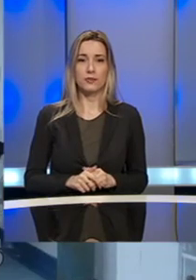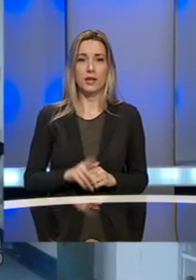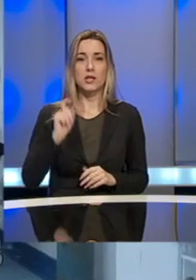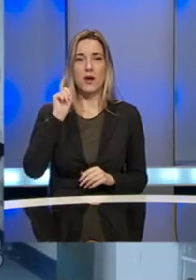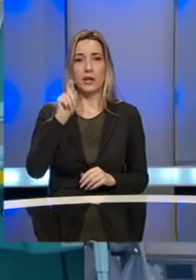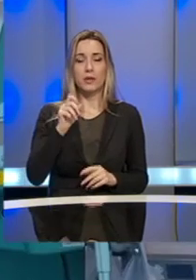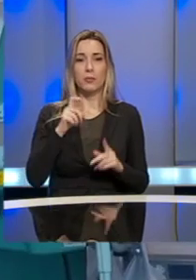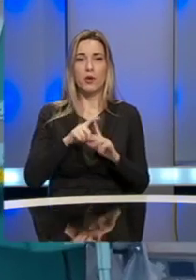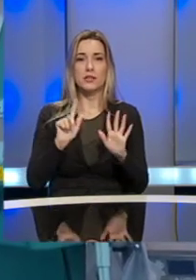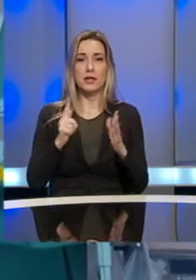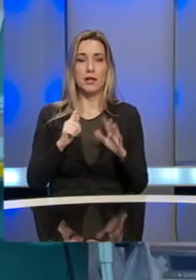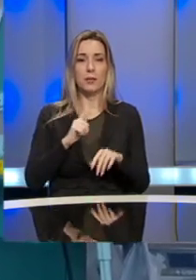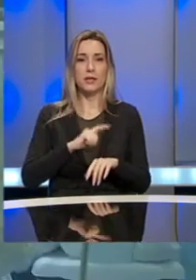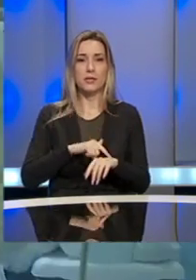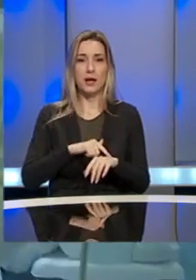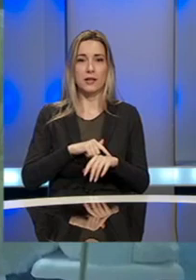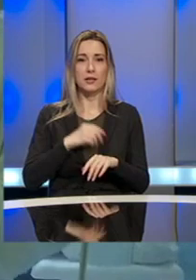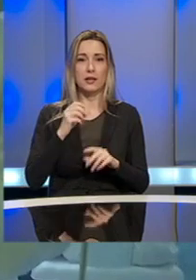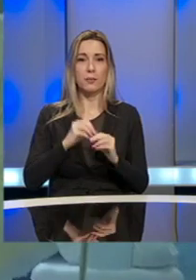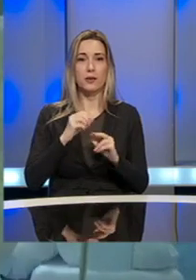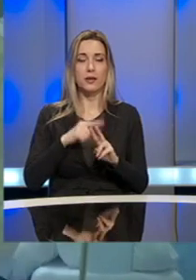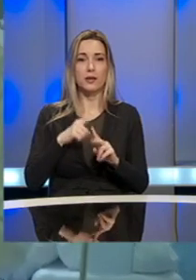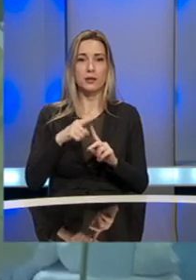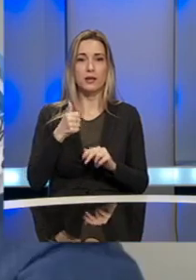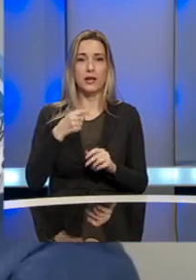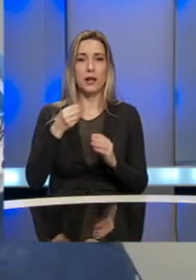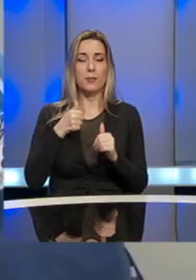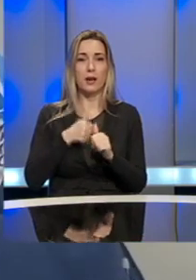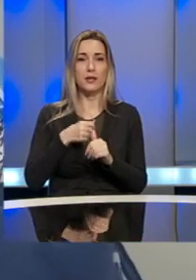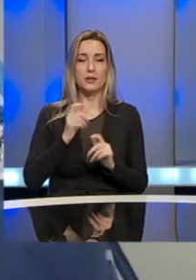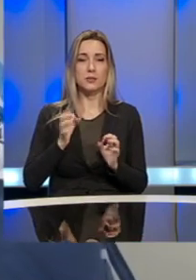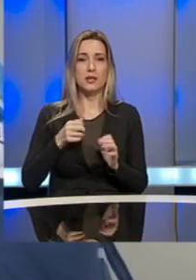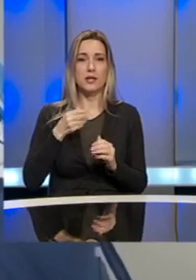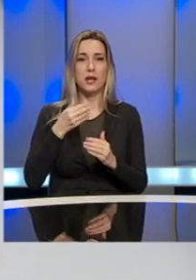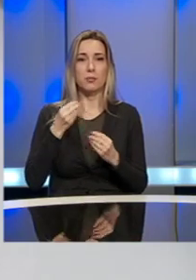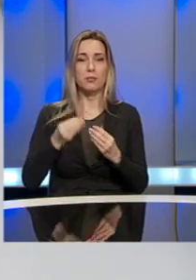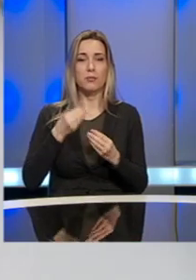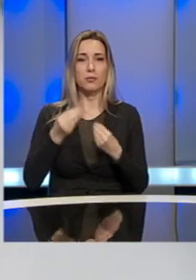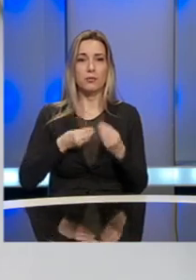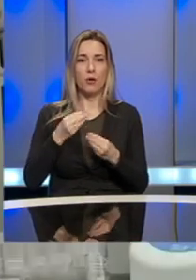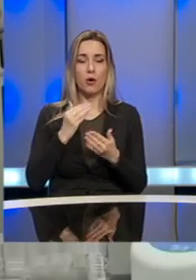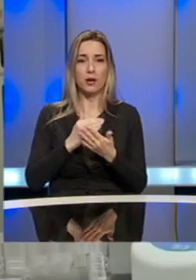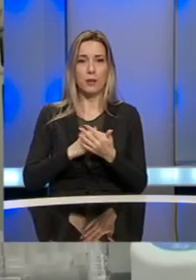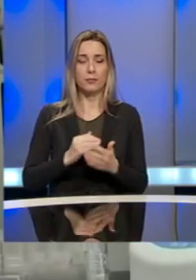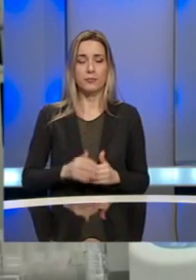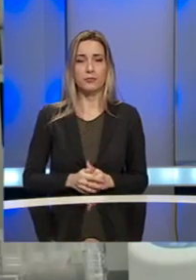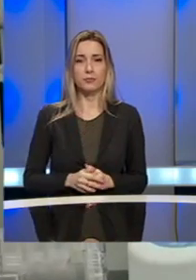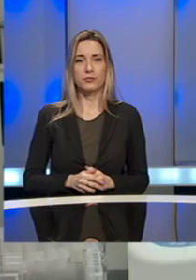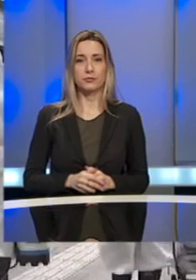Svakim danom od 17 sati na BHT1 pratite specijalni program posvećen pandemiji